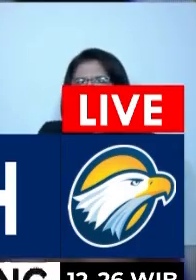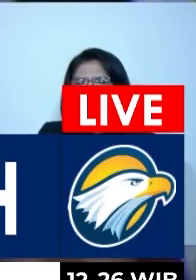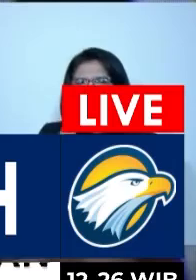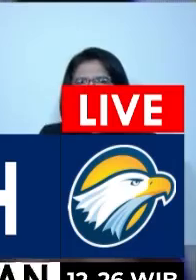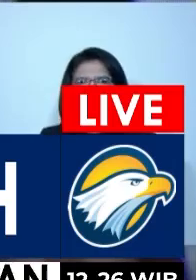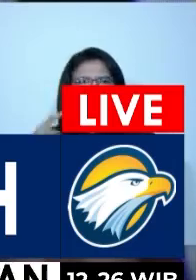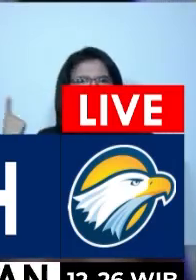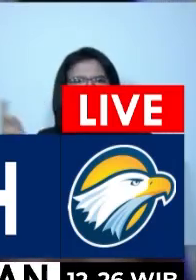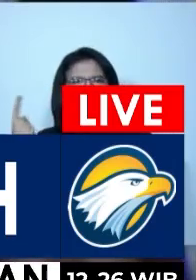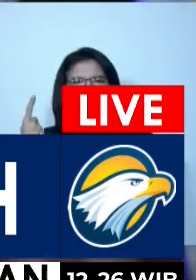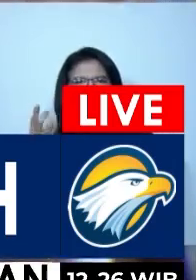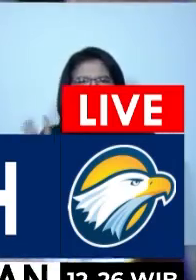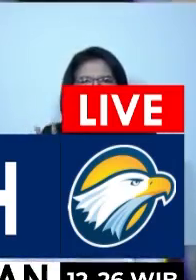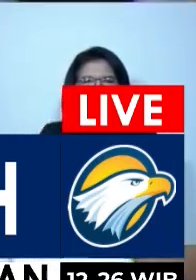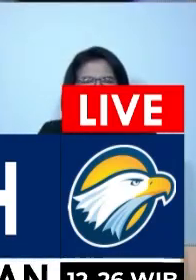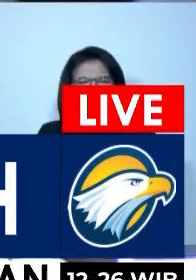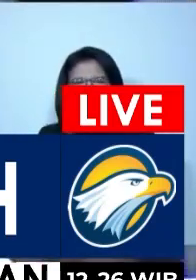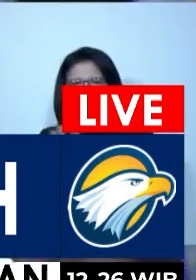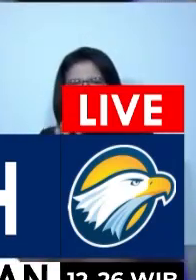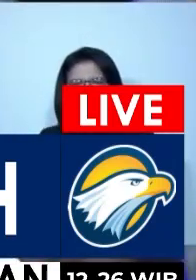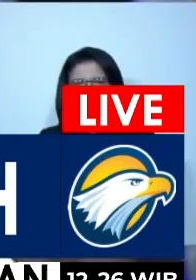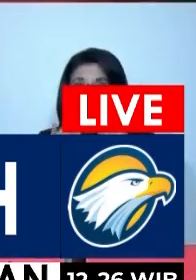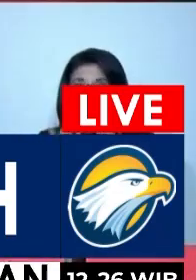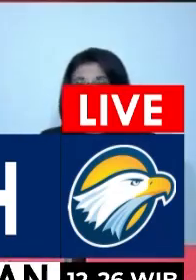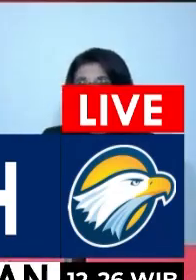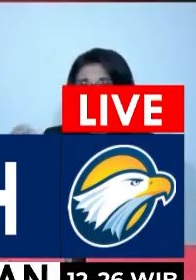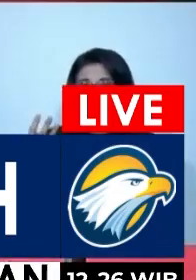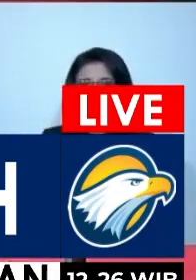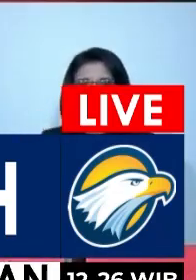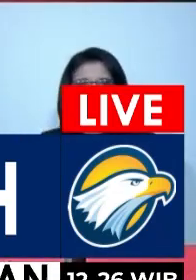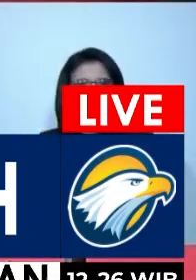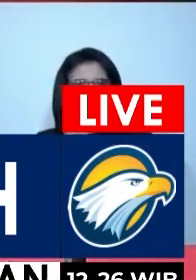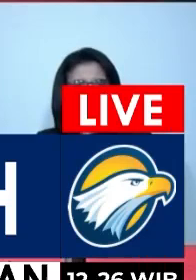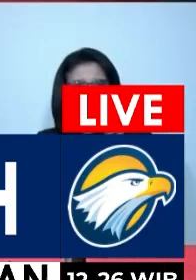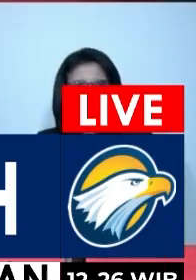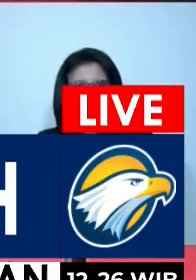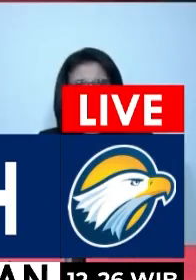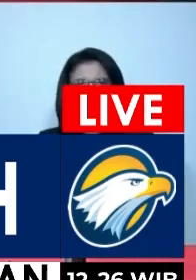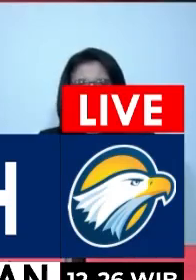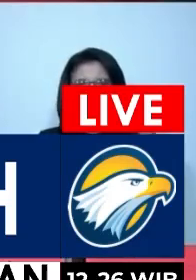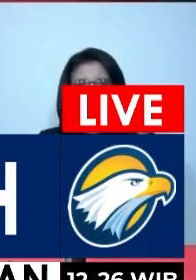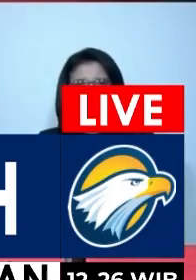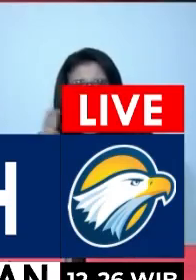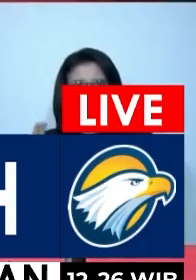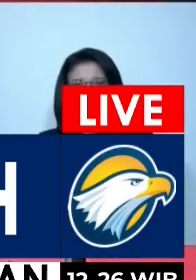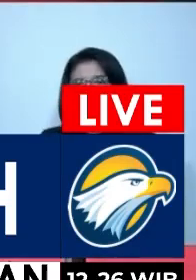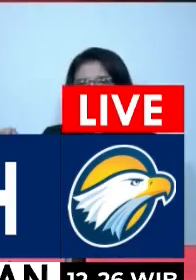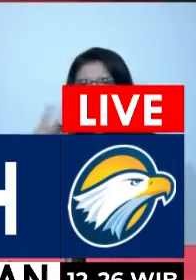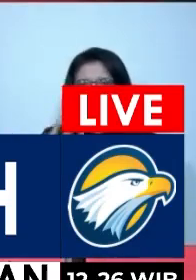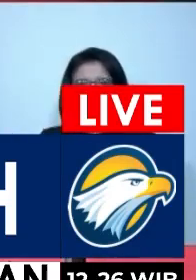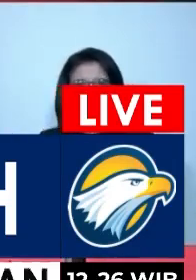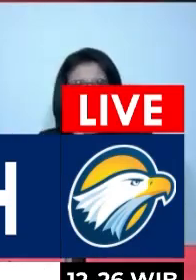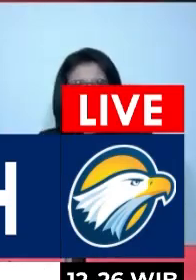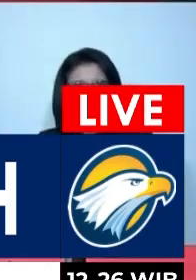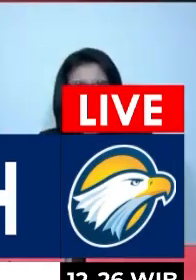ini para capres sudah menyampaikan beberapa hal terkait dengan harapan untuk menyelesaikan sejumlah persoalan bangsa. Meskipun